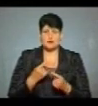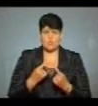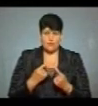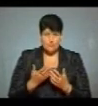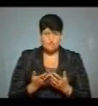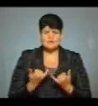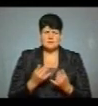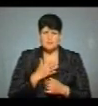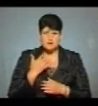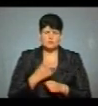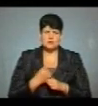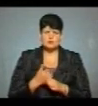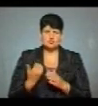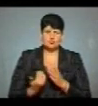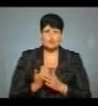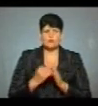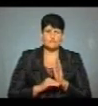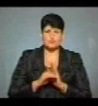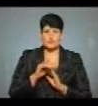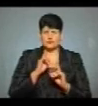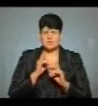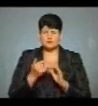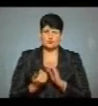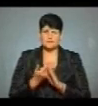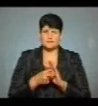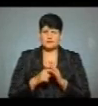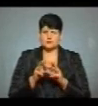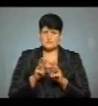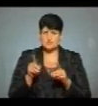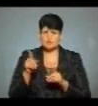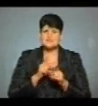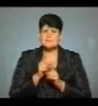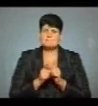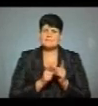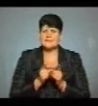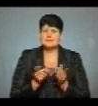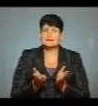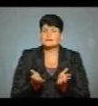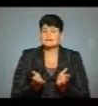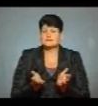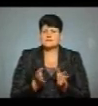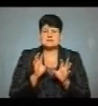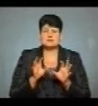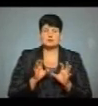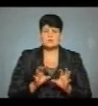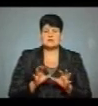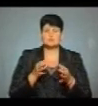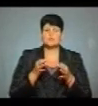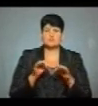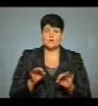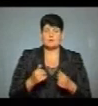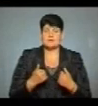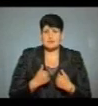треба багато працювати з новою Верховною Радою, з новим Кабінетом Міністрів, з тим, щоб змінити якимось чином законодавство, яке дозволило би